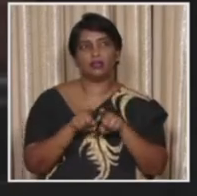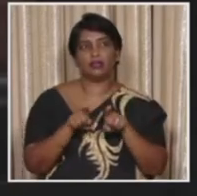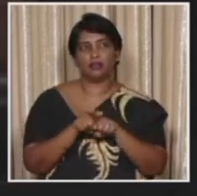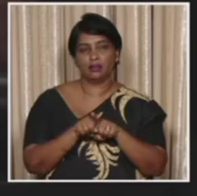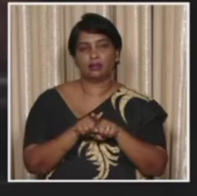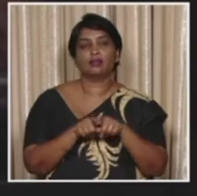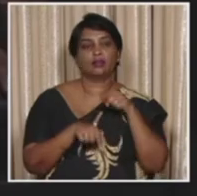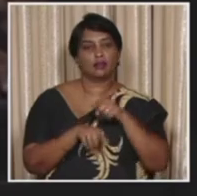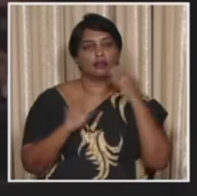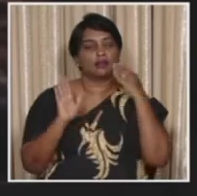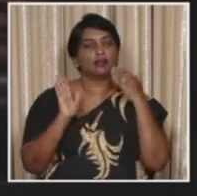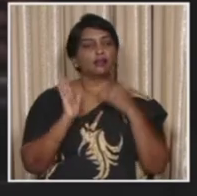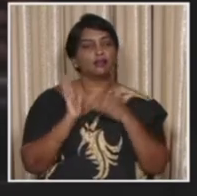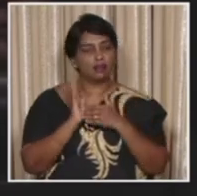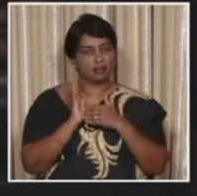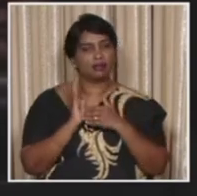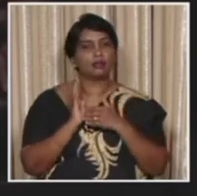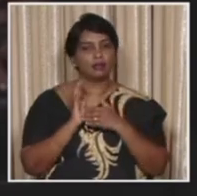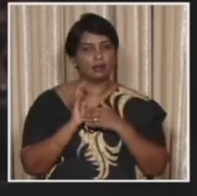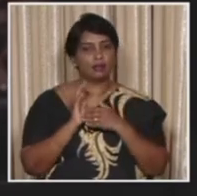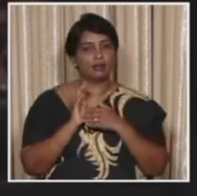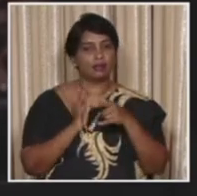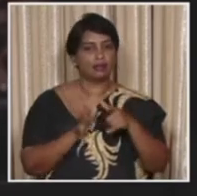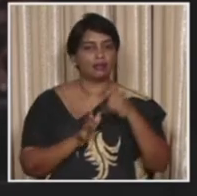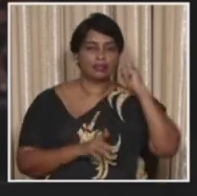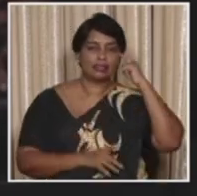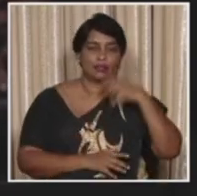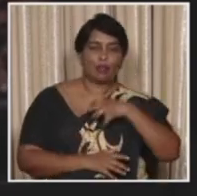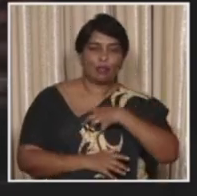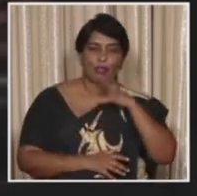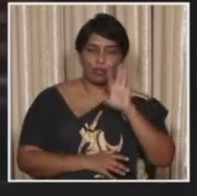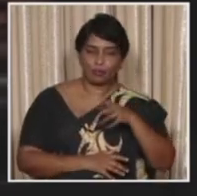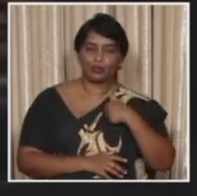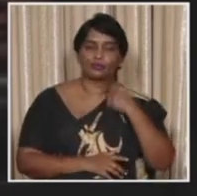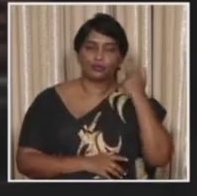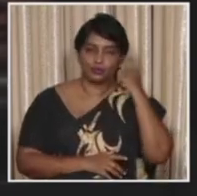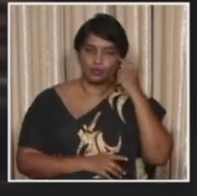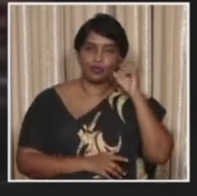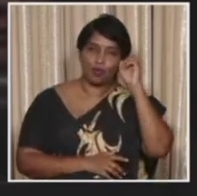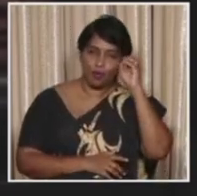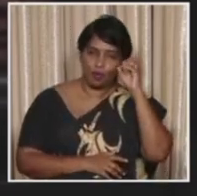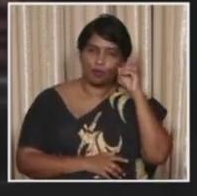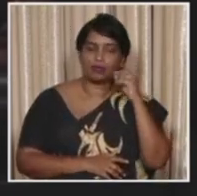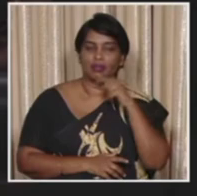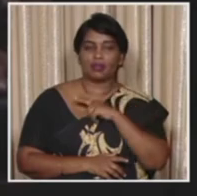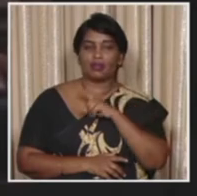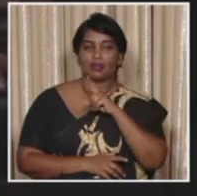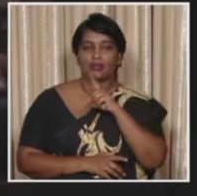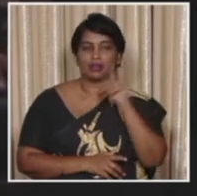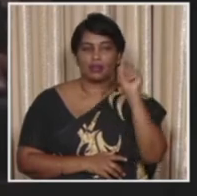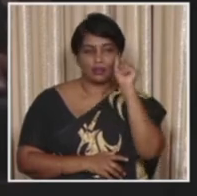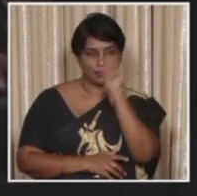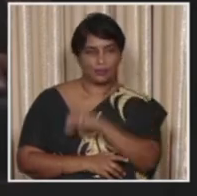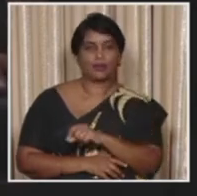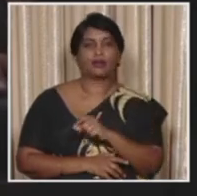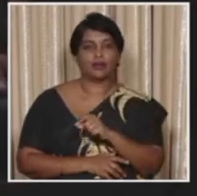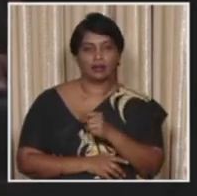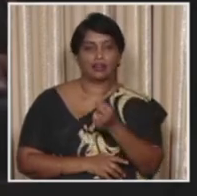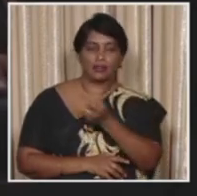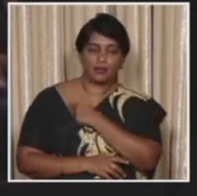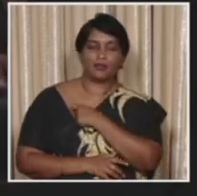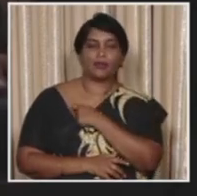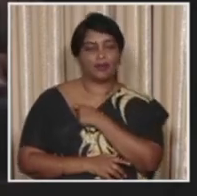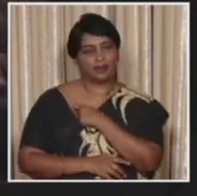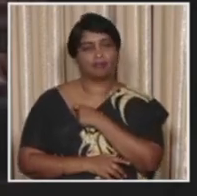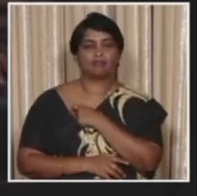මේ කාරණා වැඩියෙන් කිව්වේ එතුමාට ලොකු වේදනාවක් දුකක් තිබෙන බව මට පේනවා මට උදේ ඉඳලම මේ ආරංචි ඔබතුමා කියලාද කොහෙද මේ මල්ලකට ඇවිල්ලා කිව්වා